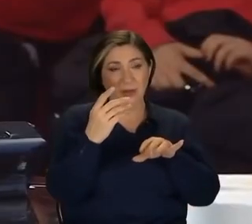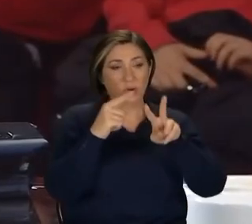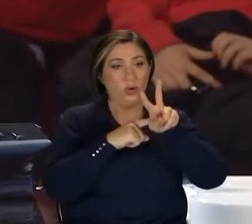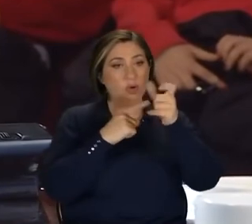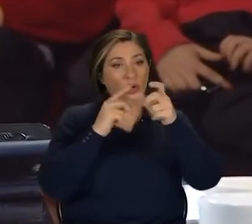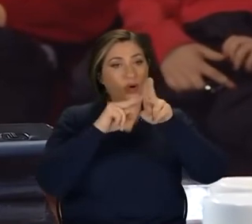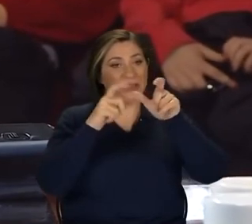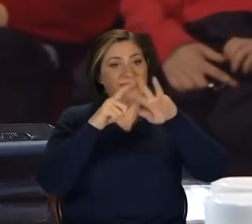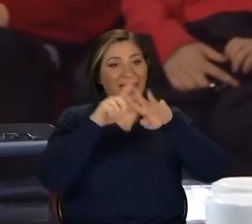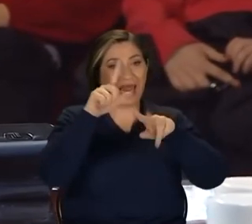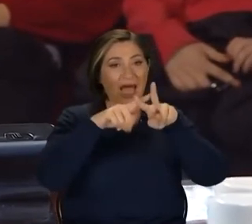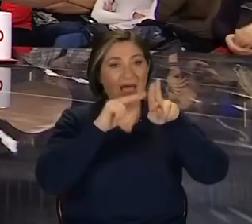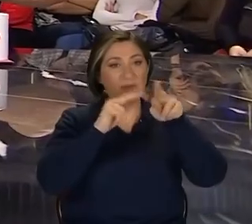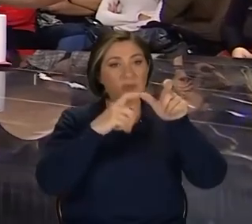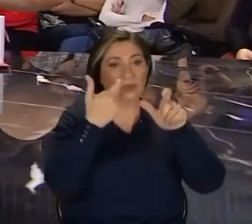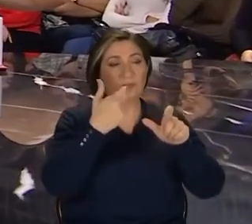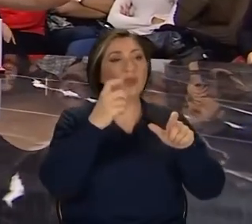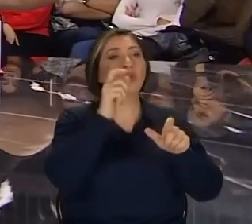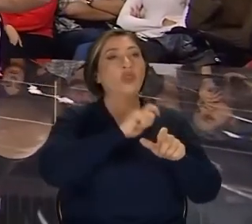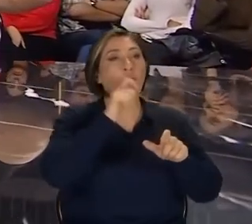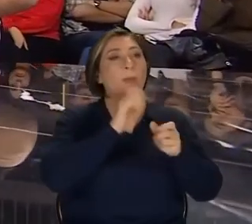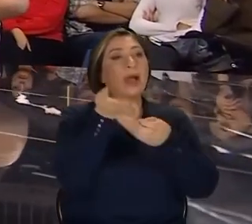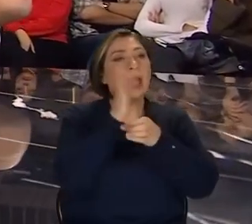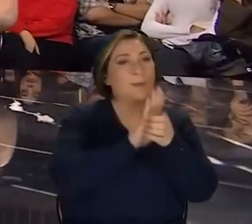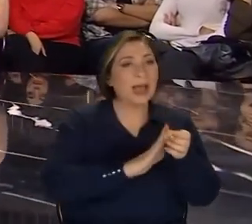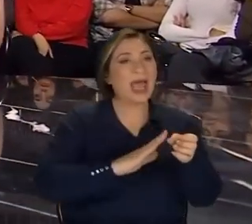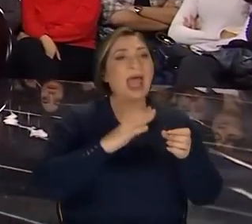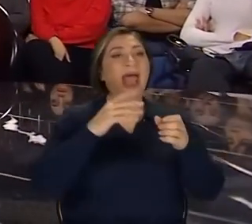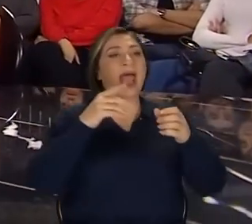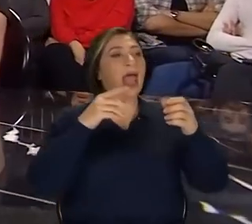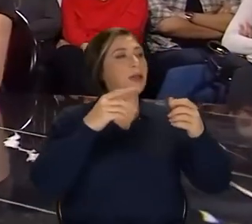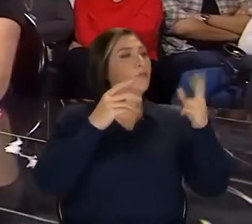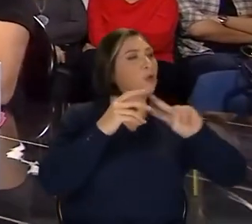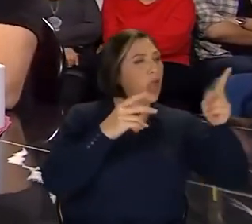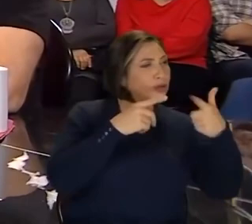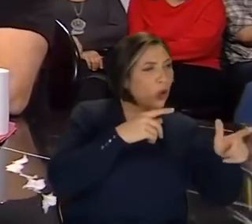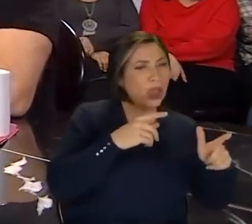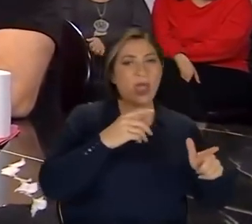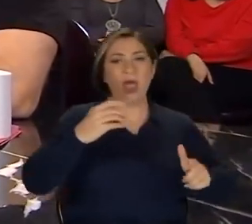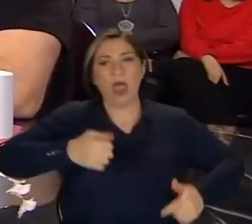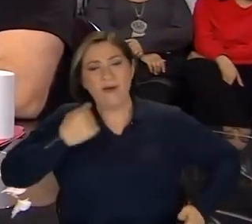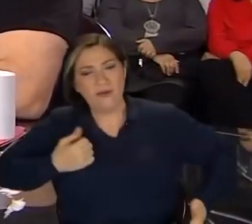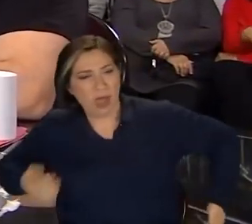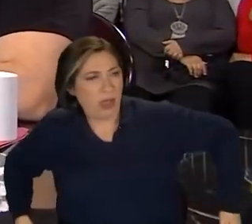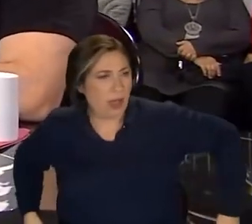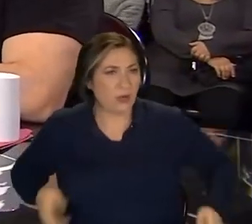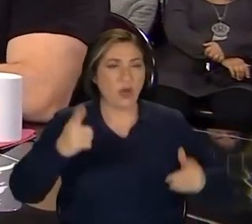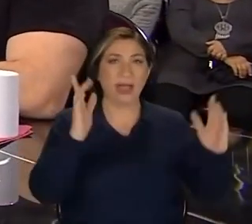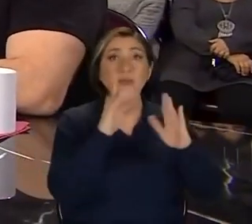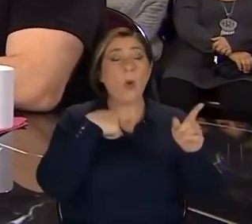Yüksel Aksu. Evet. Hatırlar mısınız? Dondurmam Gaymak. Evet tabii işte ki. İşte Entelköy, Efeköy'e karşı. Onun bir stili vardı. Ben o